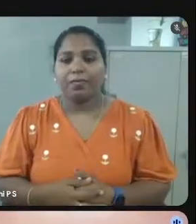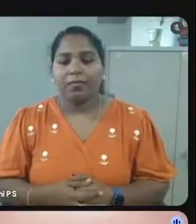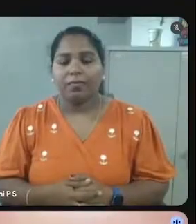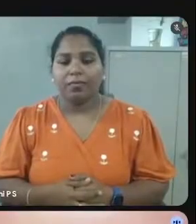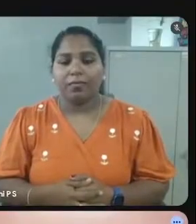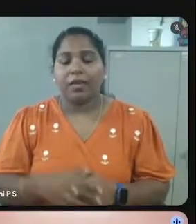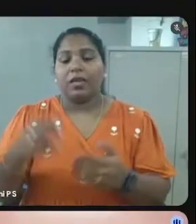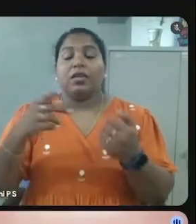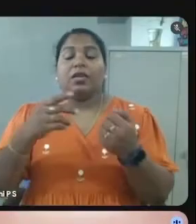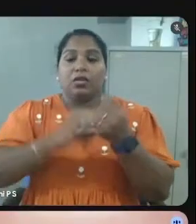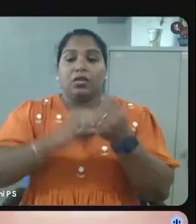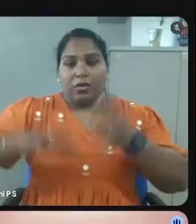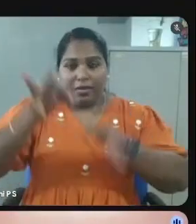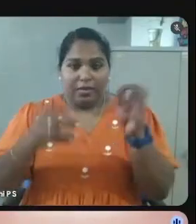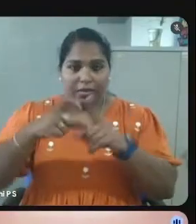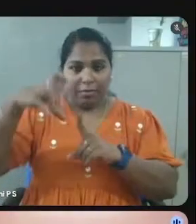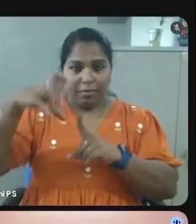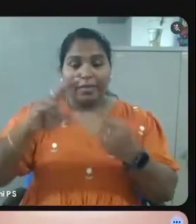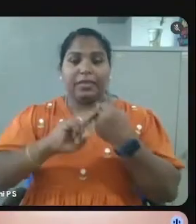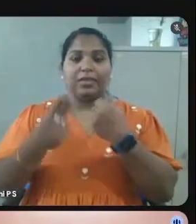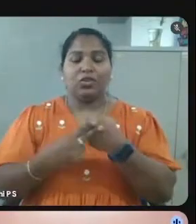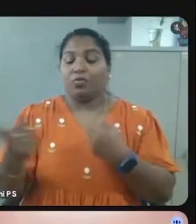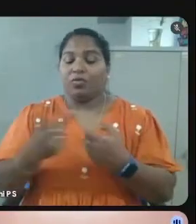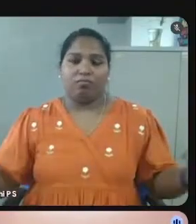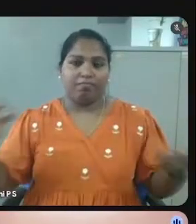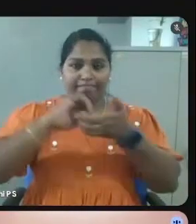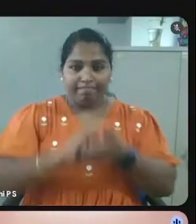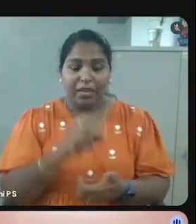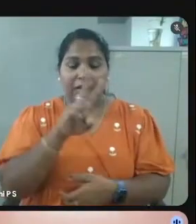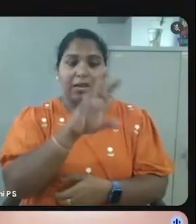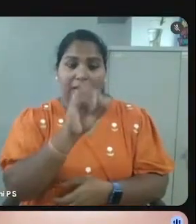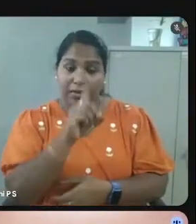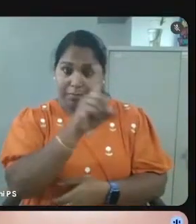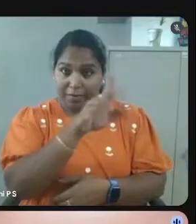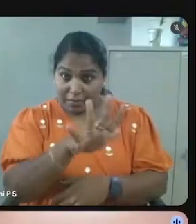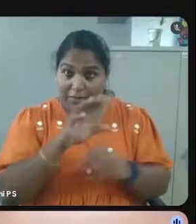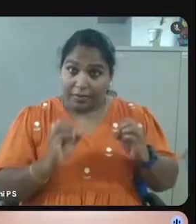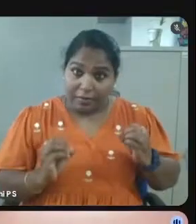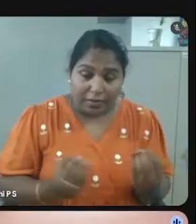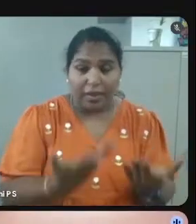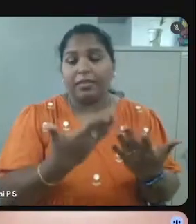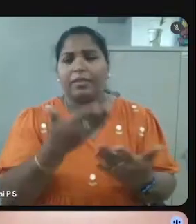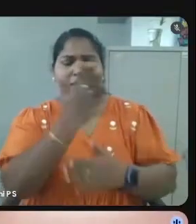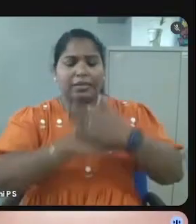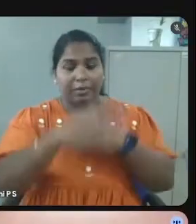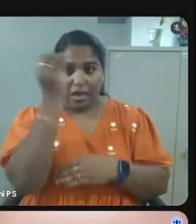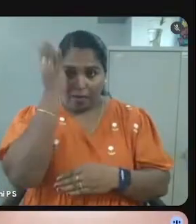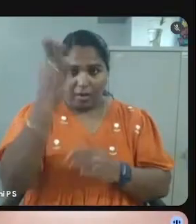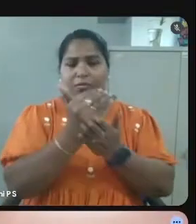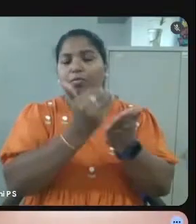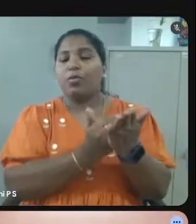മുഖ്യനീതി വകുപ്പും നിഷും സംയുക്തമായി 2015 നടത്തിവരുന്ന ഭിന്നശേഷി അവബോധ